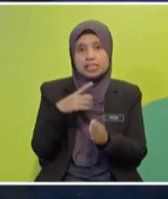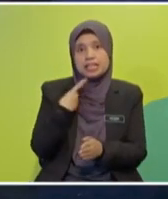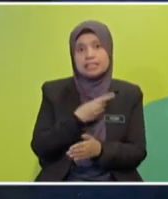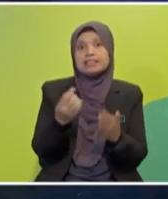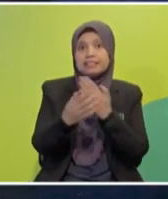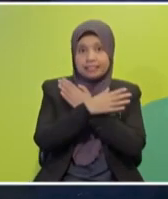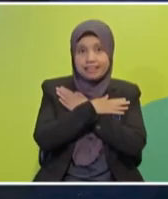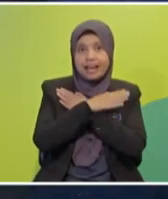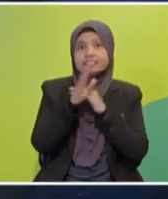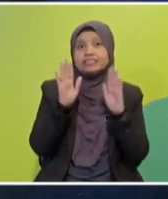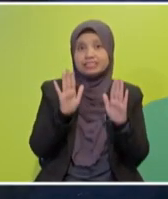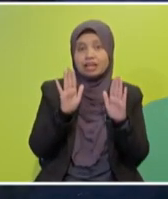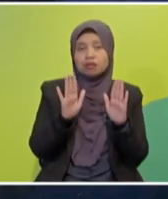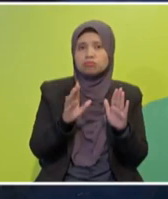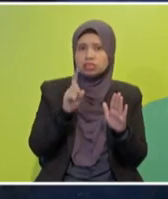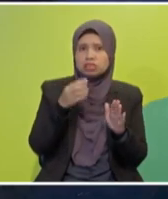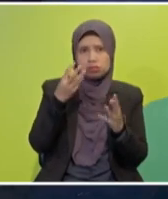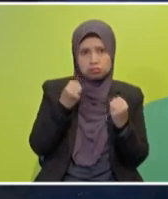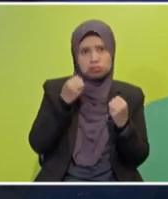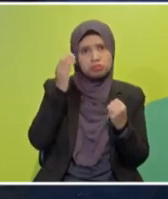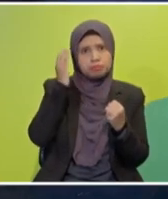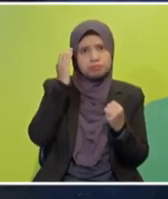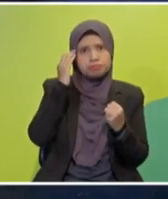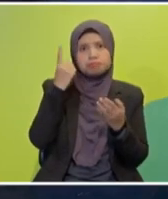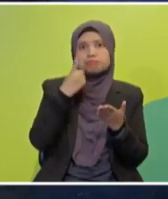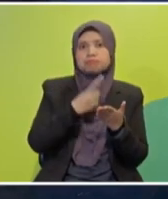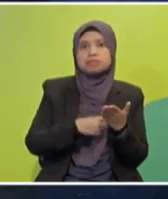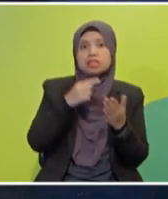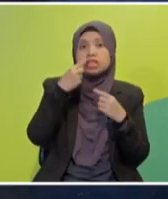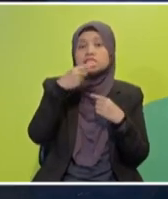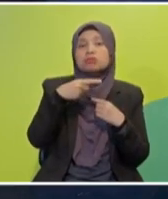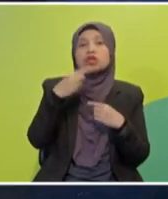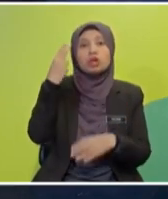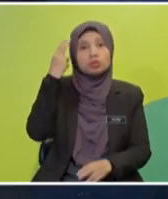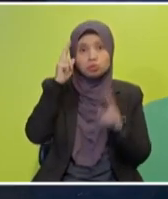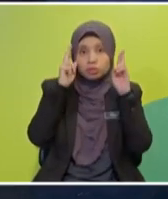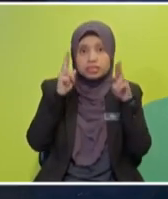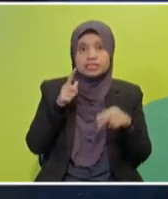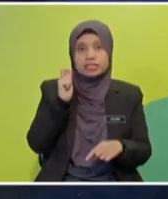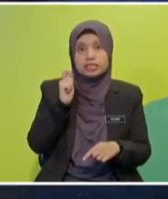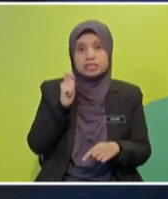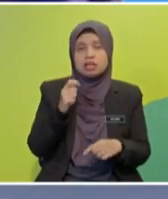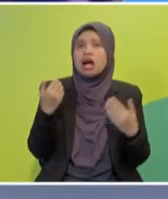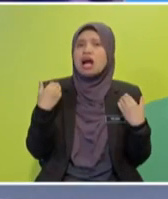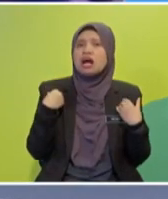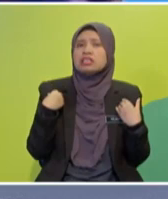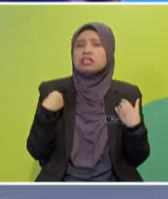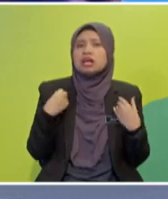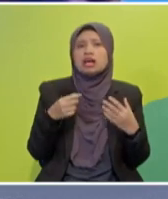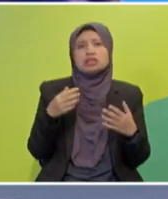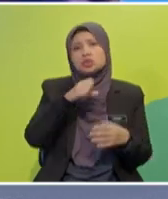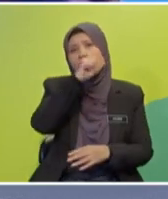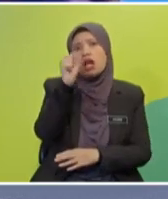murid-murid mesti nak tahu apakah dia yang disebutkan oleh Ustazah sebentar tadi. Tapi sebelum tu Ustazah, ada tak Ustazah nak tanyakan